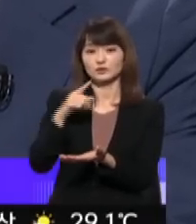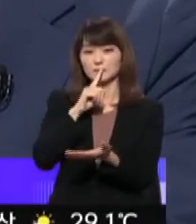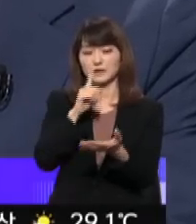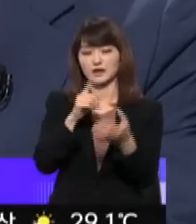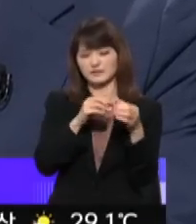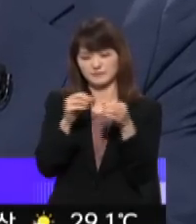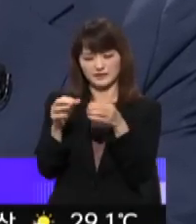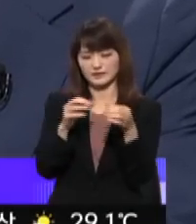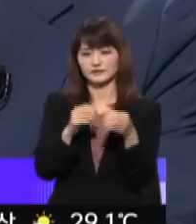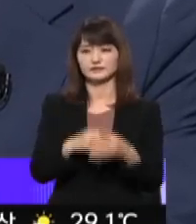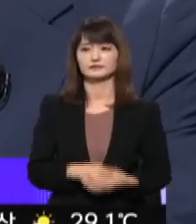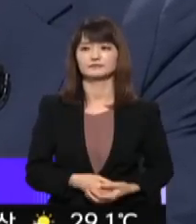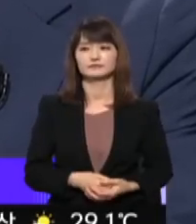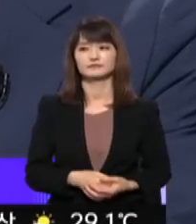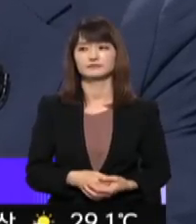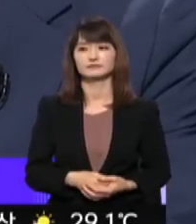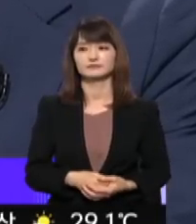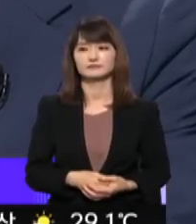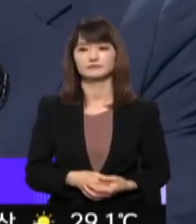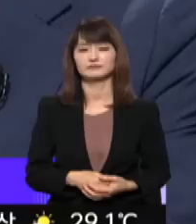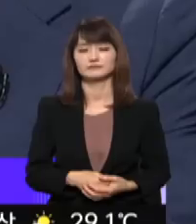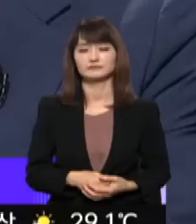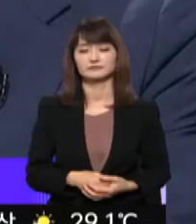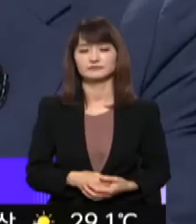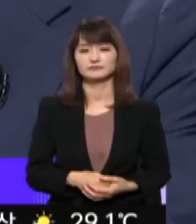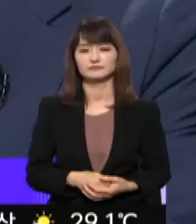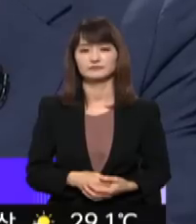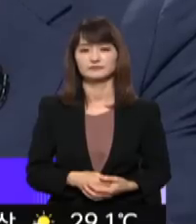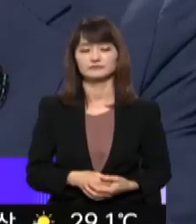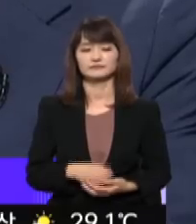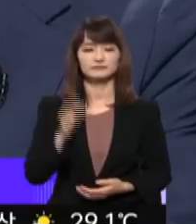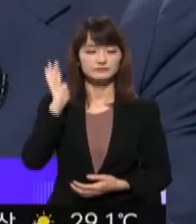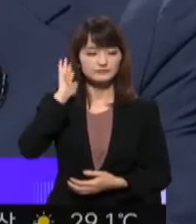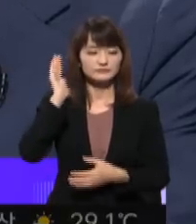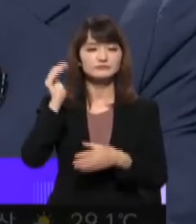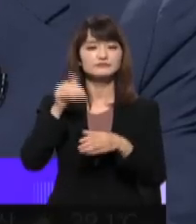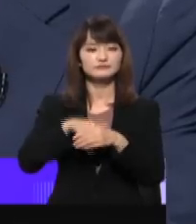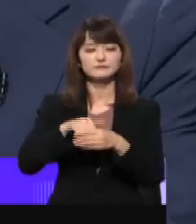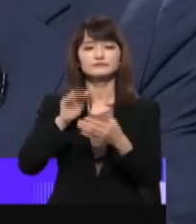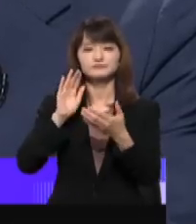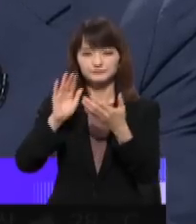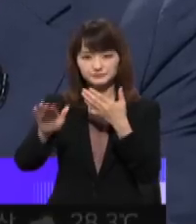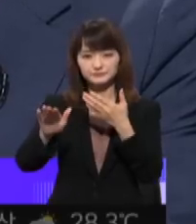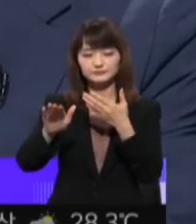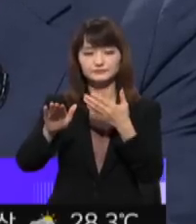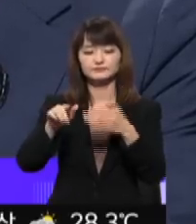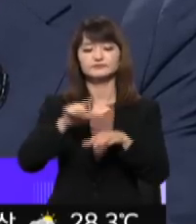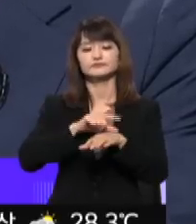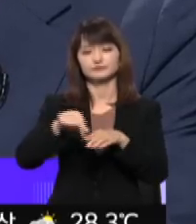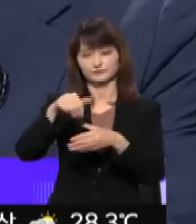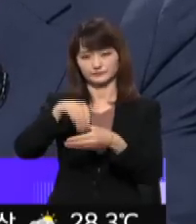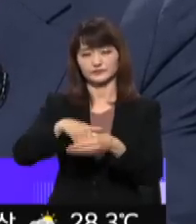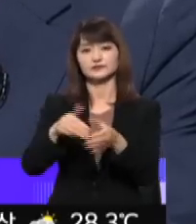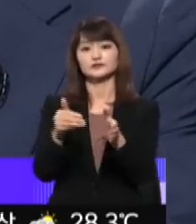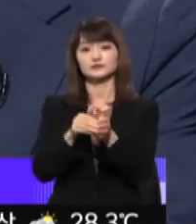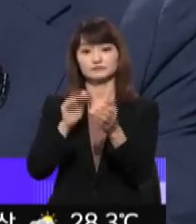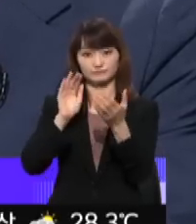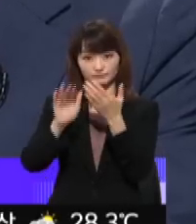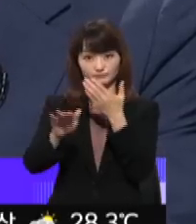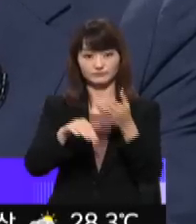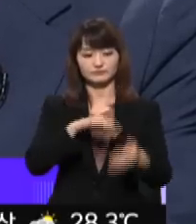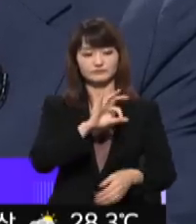그래서 이거는 어쨌든 대선 이후에 또 지방선거가 끝나고 나서